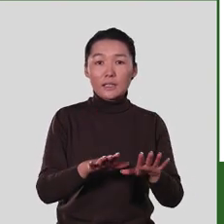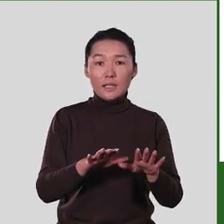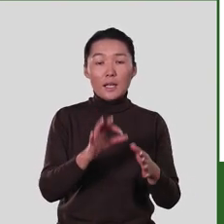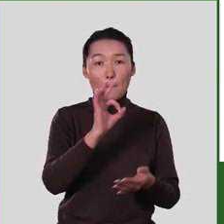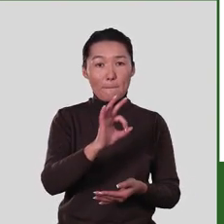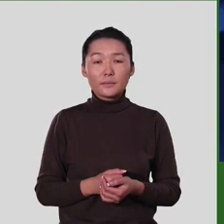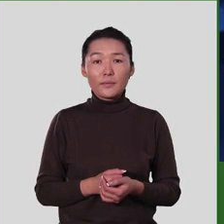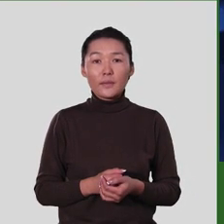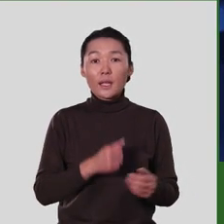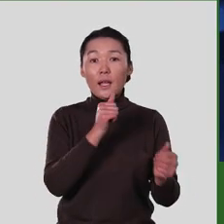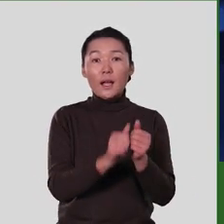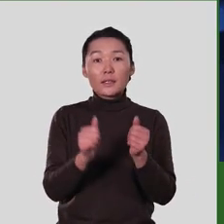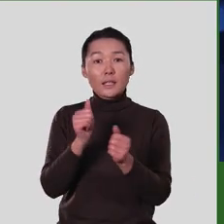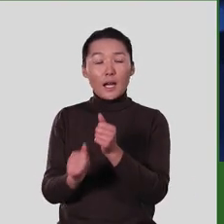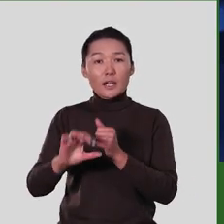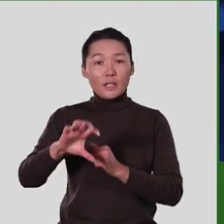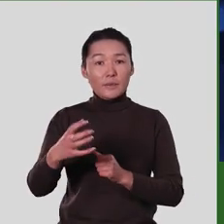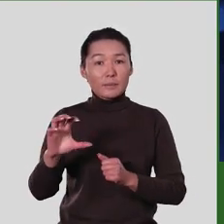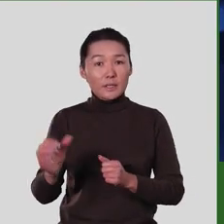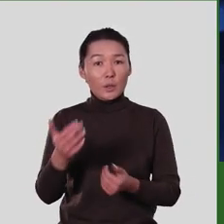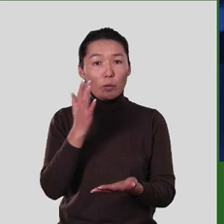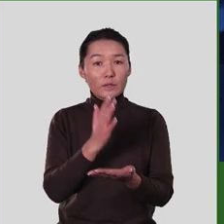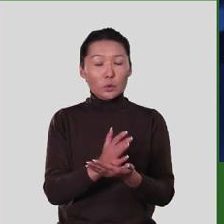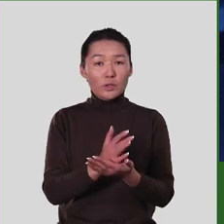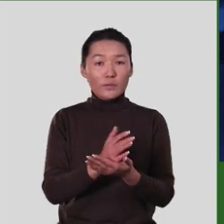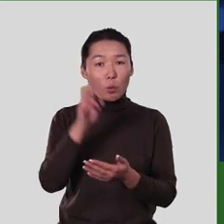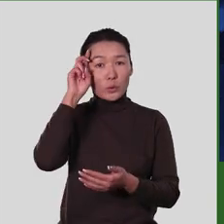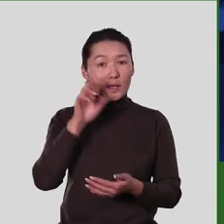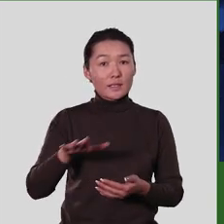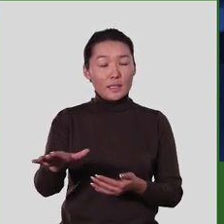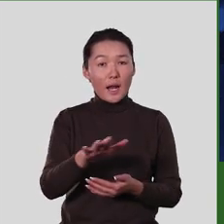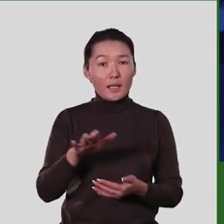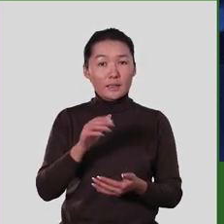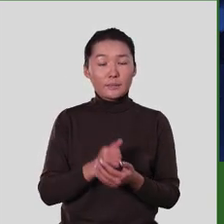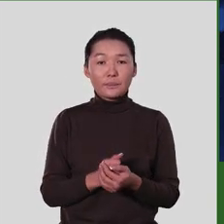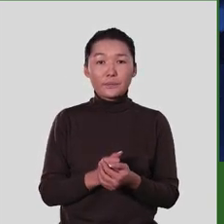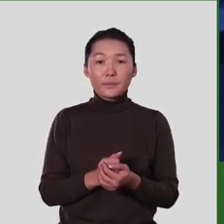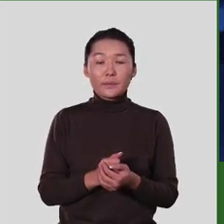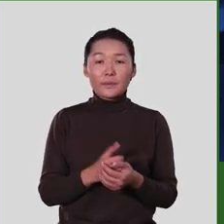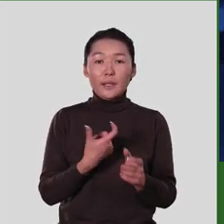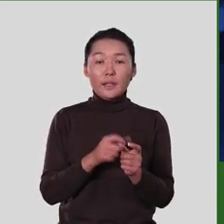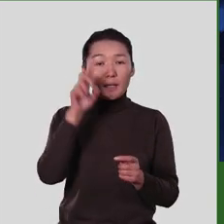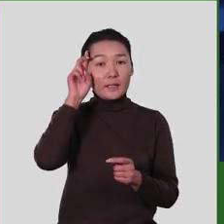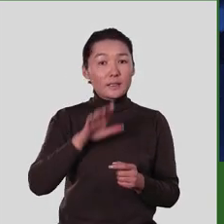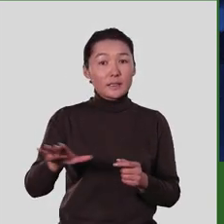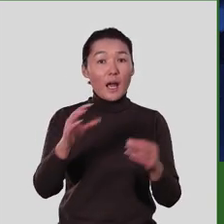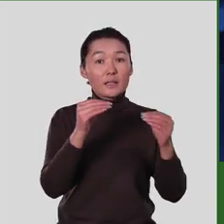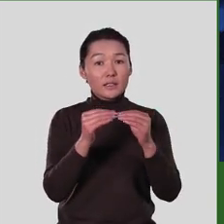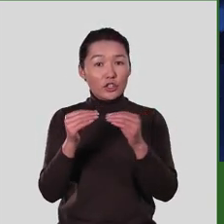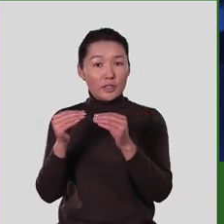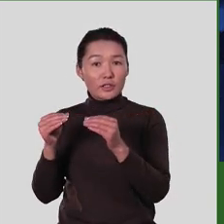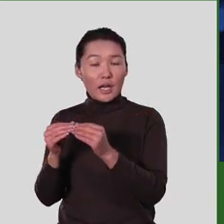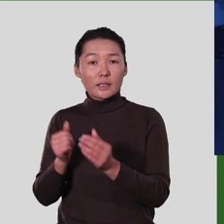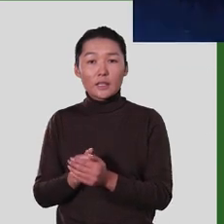монетах. На каждом из материков существуют страны, порой этих стран на материке десятки,